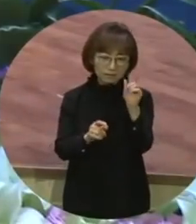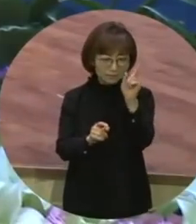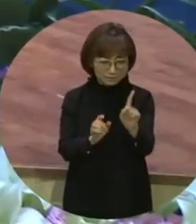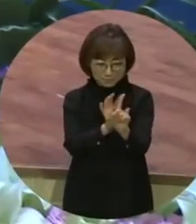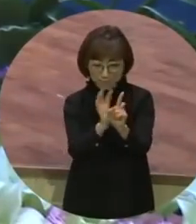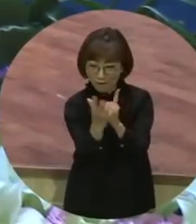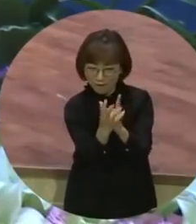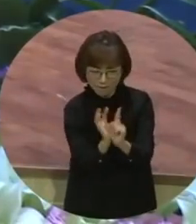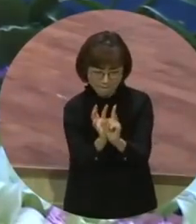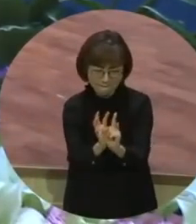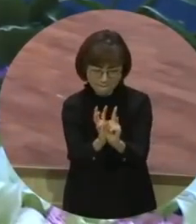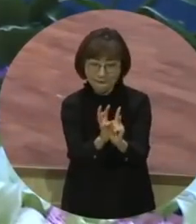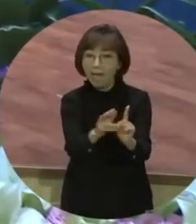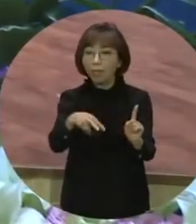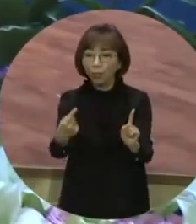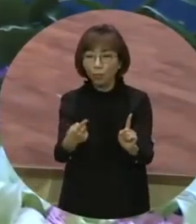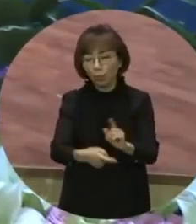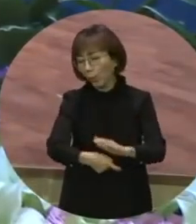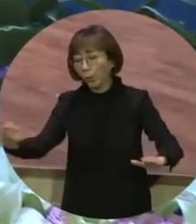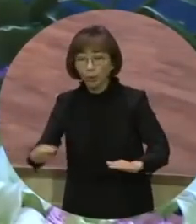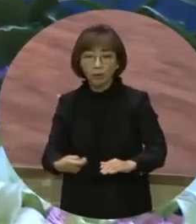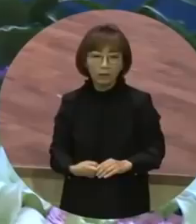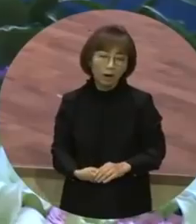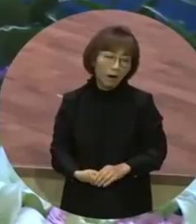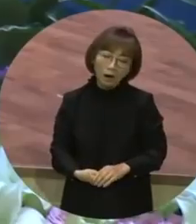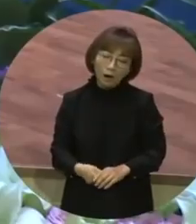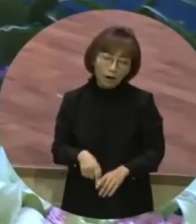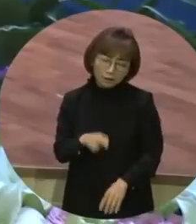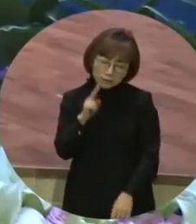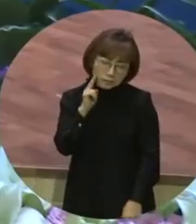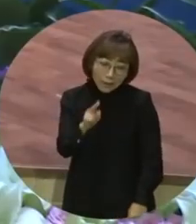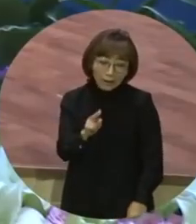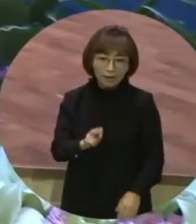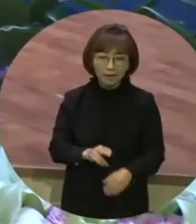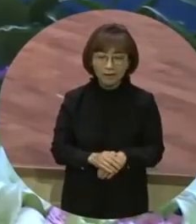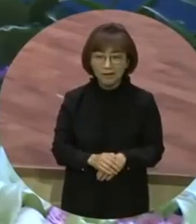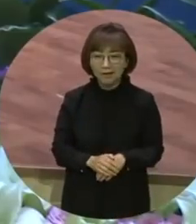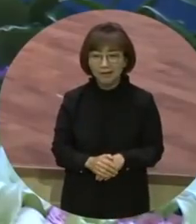뭐 영적으로 육적으로 불안하기 거지 없는 시대예요.